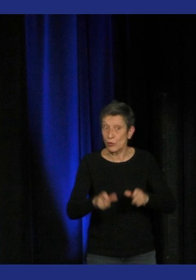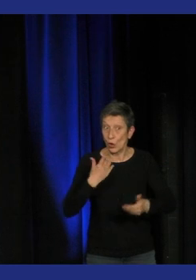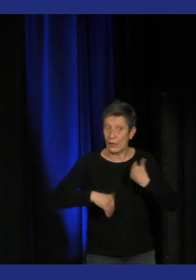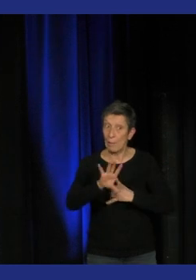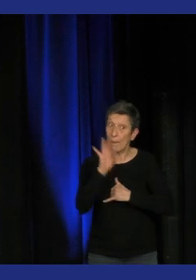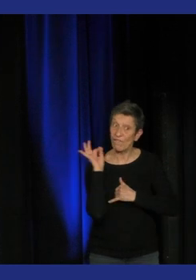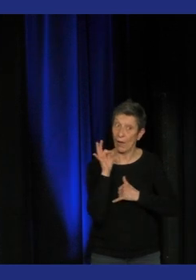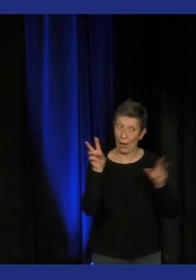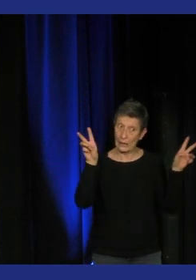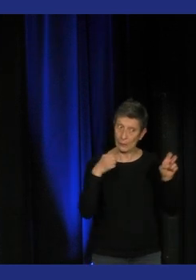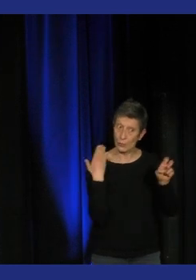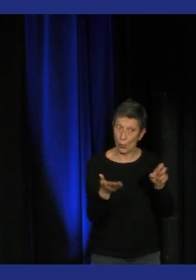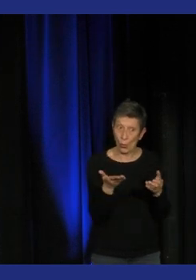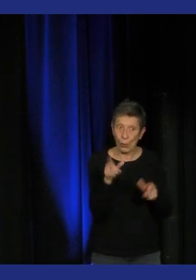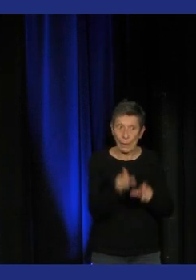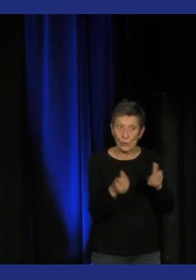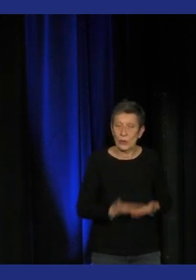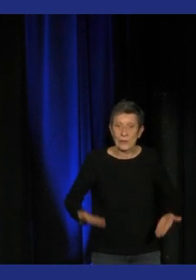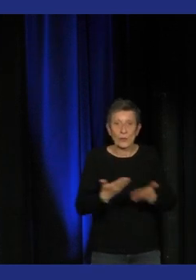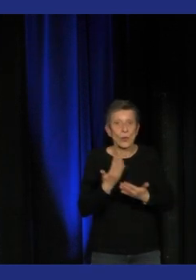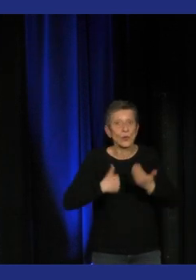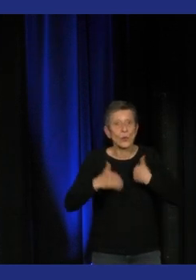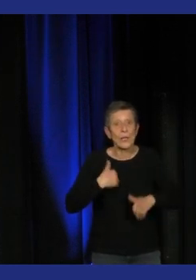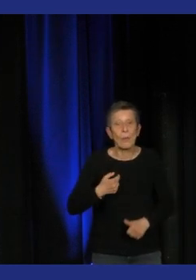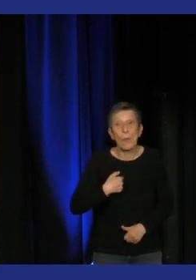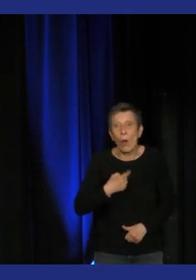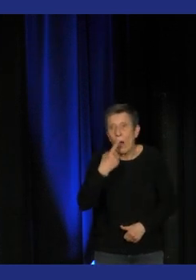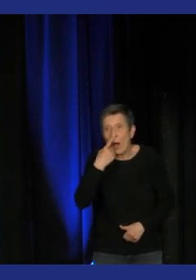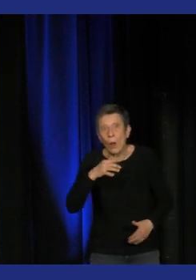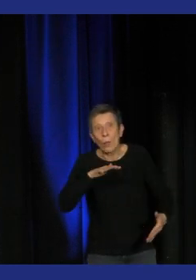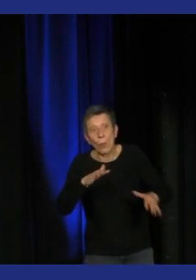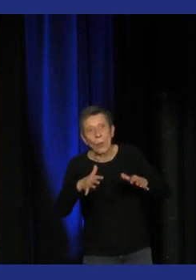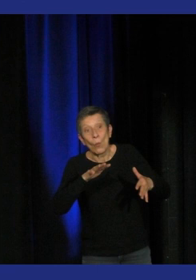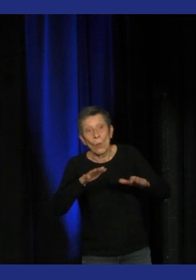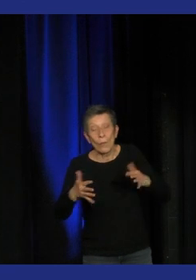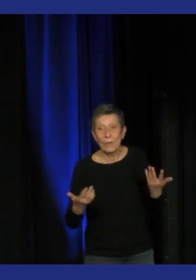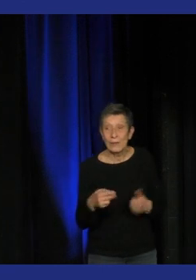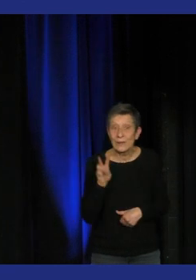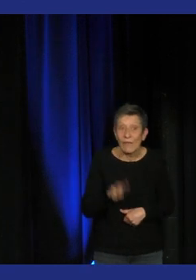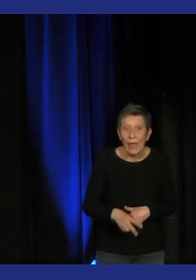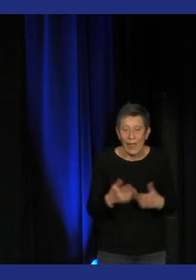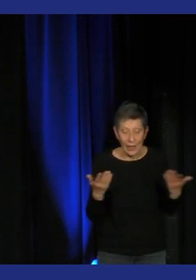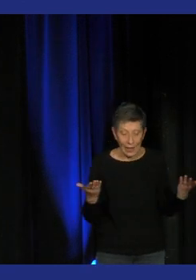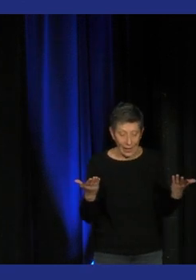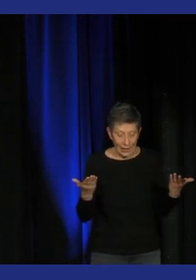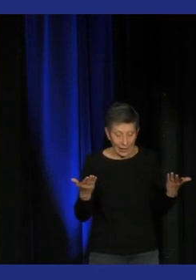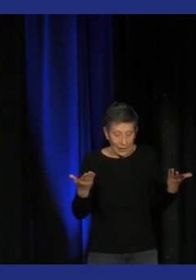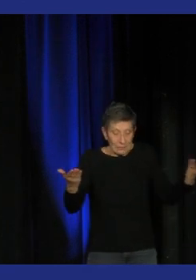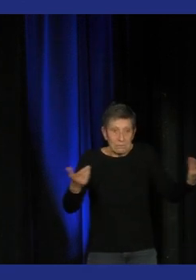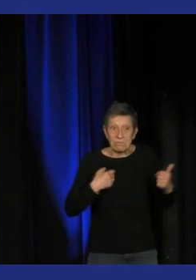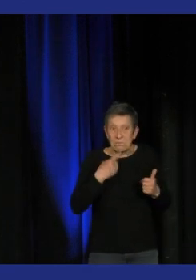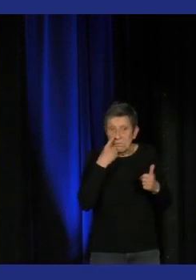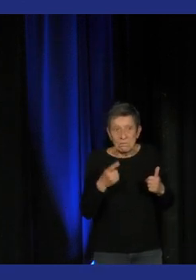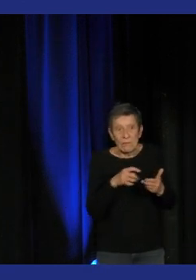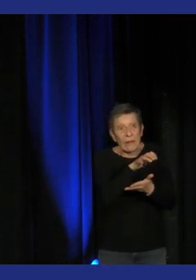Moi, je ne suis pas forcément... après, ça peut être utile pour dans les textes, pour ne pas se répéter, changer d'expression, mais moi, je trouve